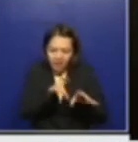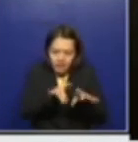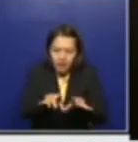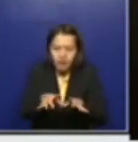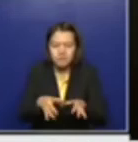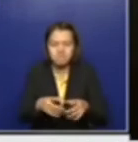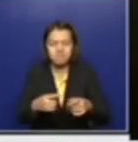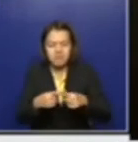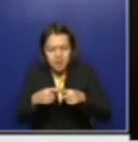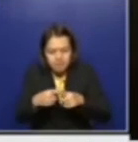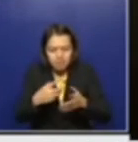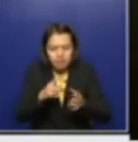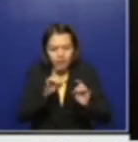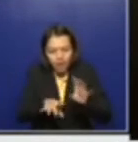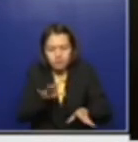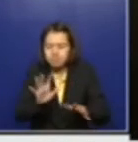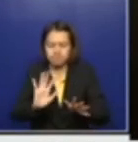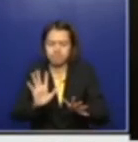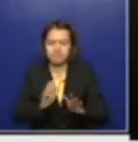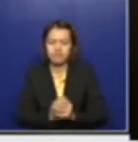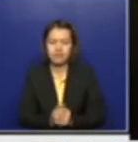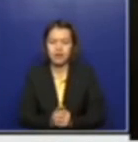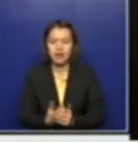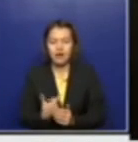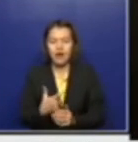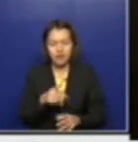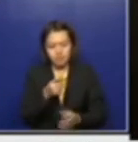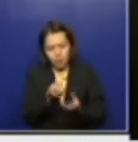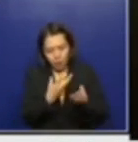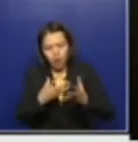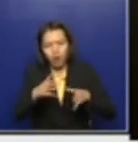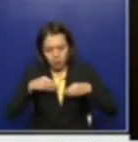รับฟังเสียงของนักศึกษาอย่ามองเขาเป็น